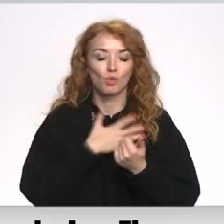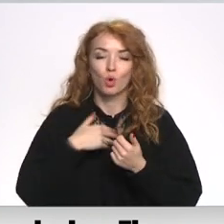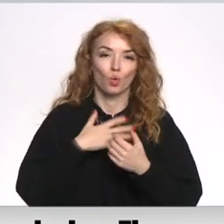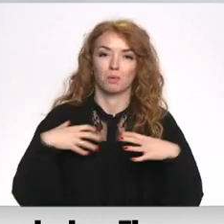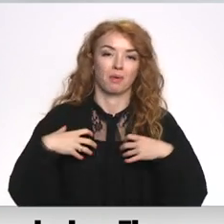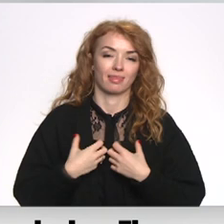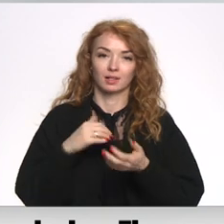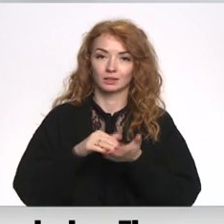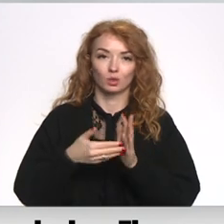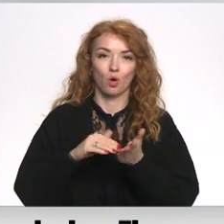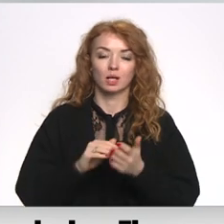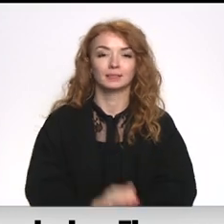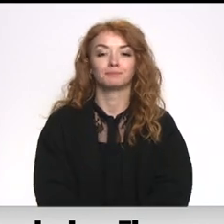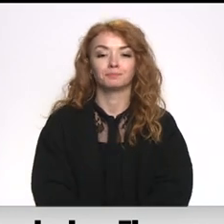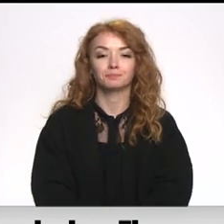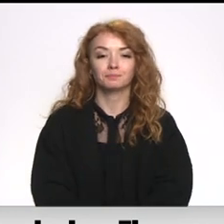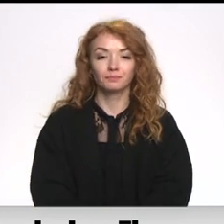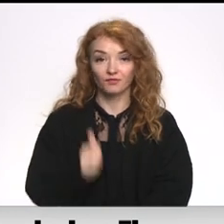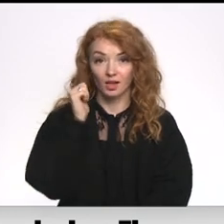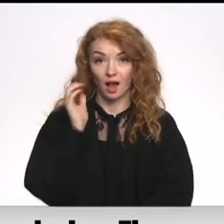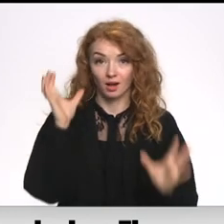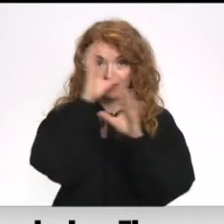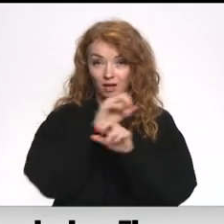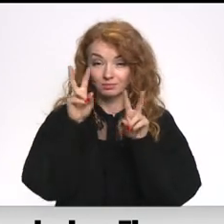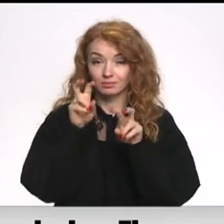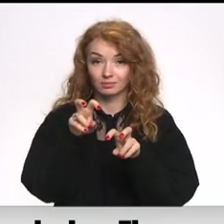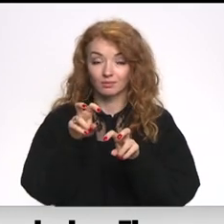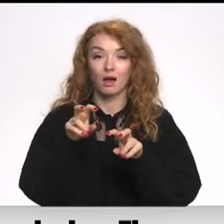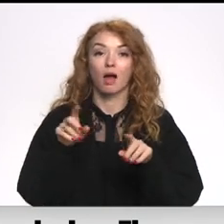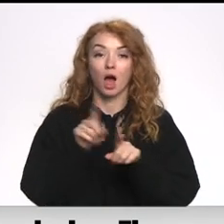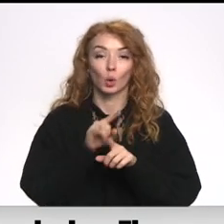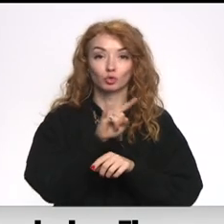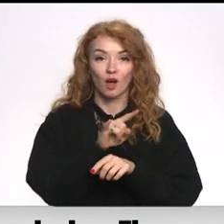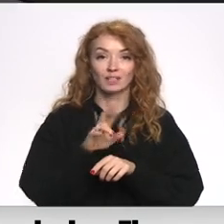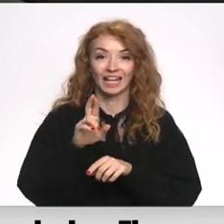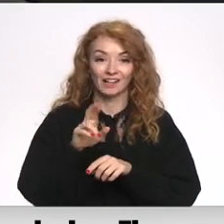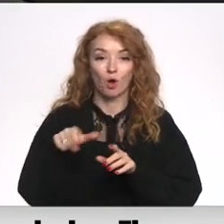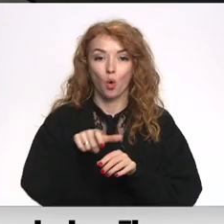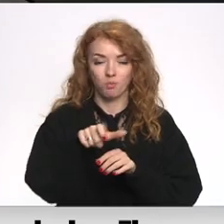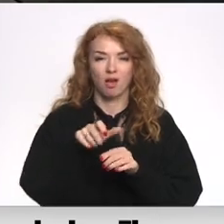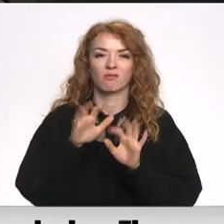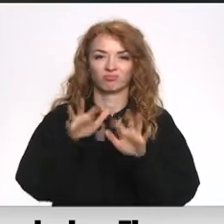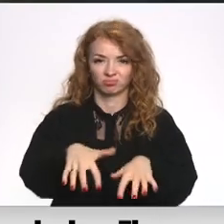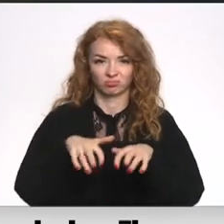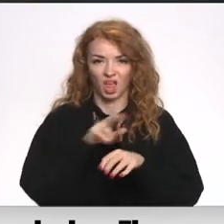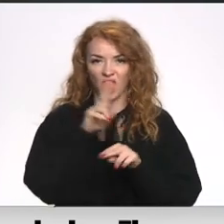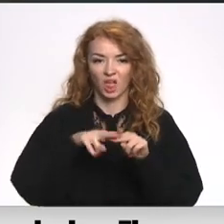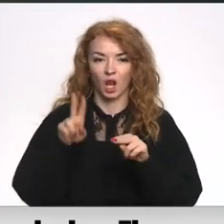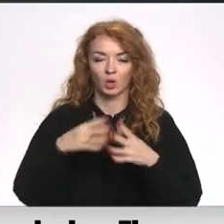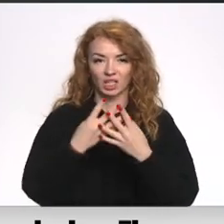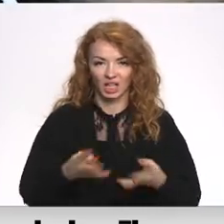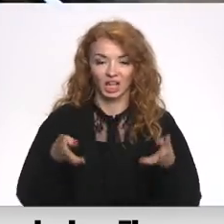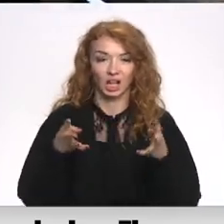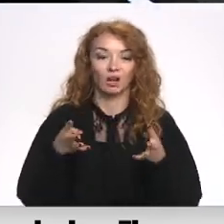tā bēdīga tā situācija. Vakar nakts reidā Kurzemē arī Užavas un Rīvas upēs ir izņemti nelikumīgi tīkli. Valsts vides